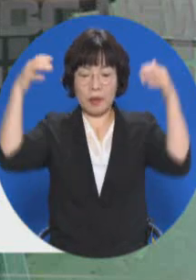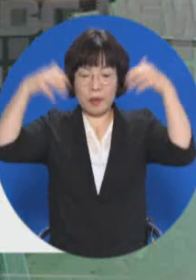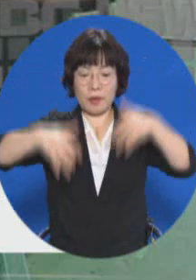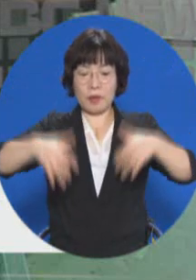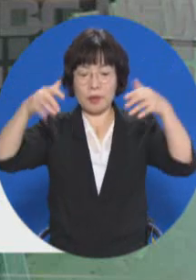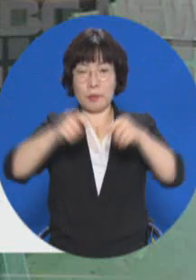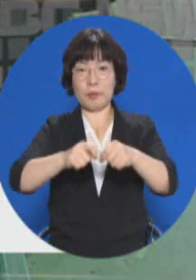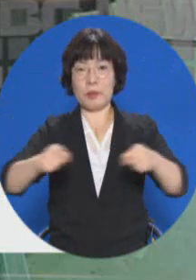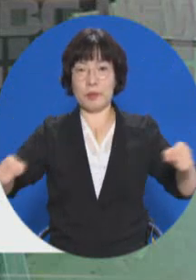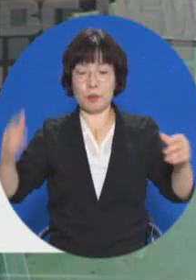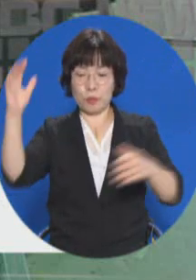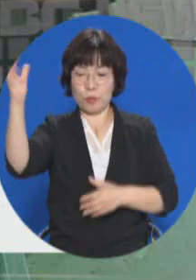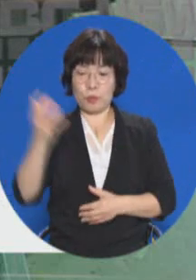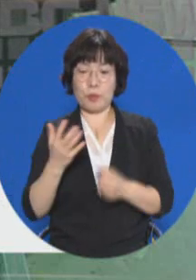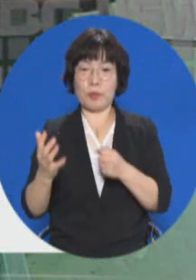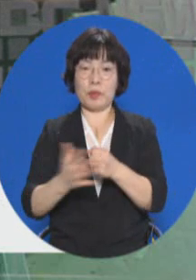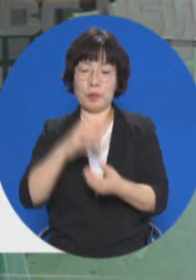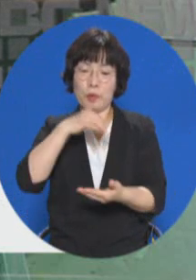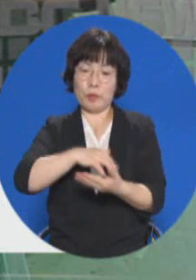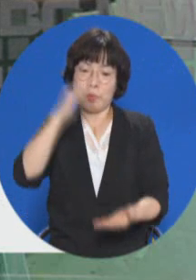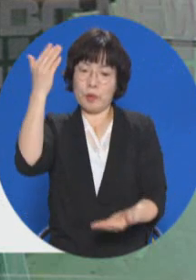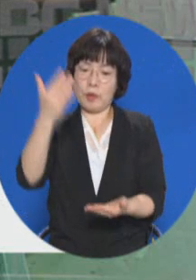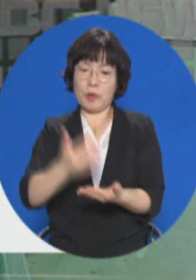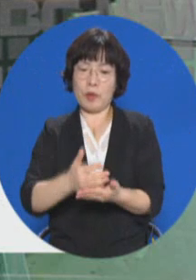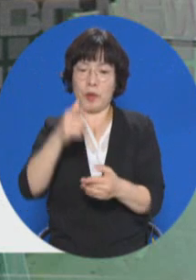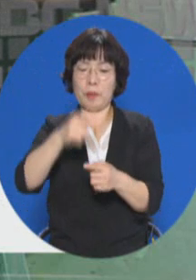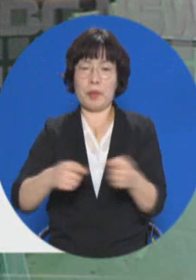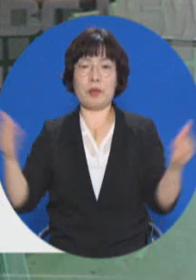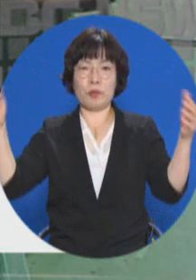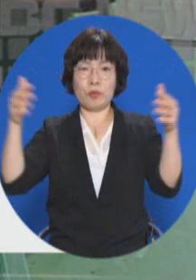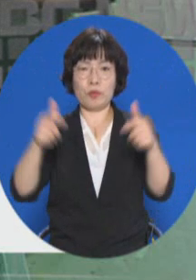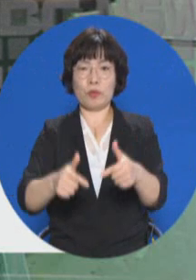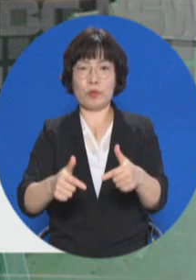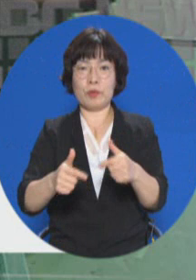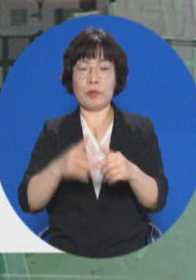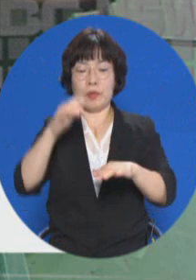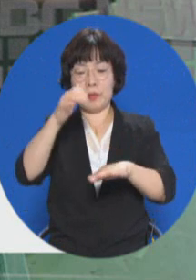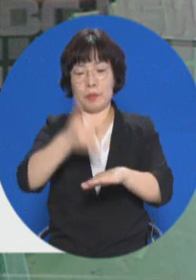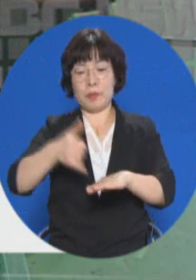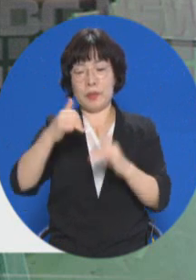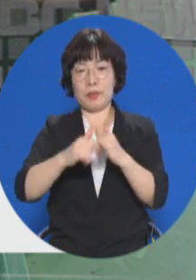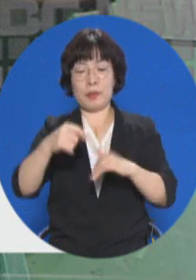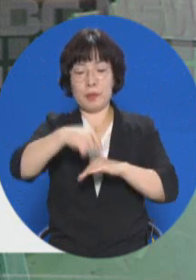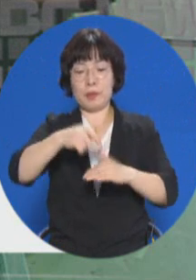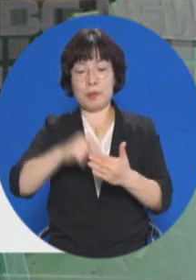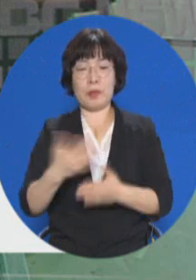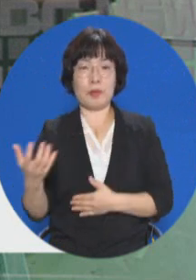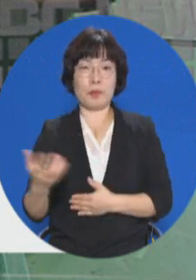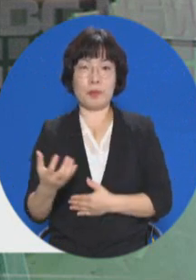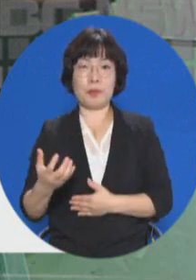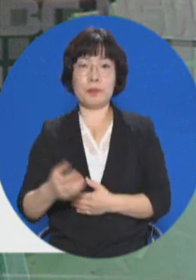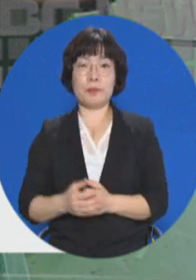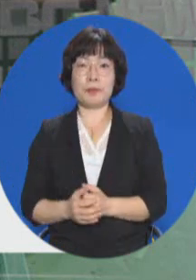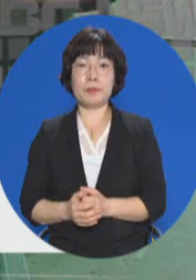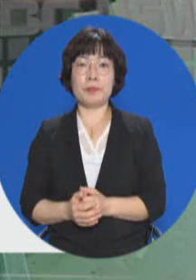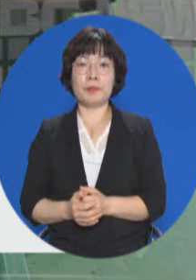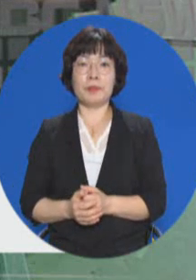장마와 태풍 등의 영향으로 석류 작황이 크게 부진해 재배 농민들의 시름이 깊습니다. 김주희 기자가